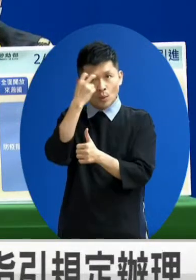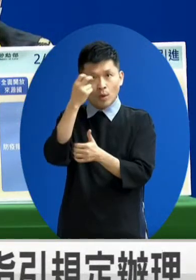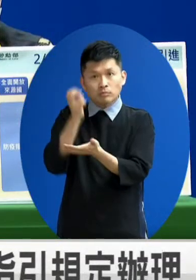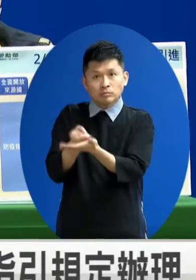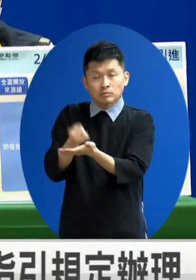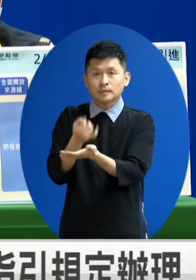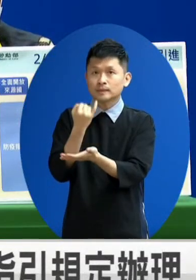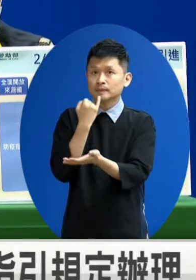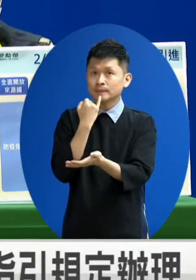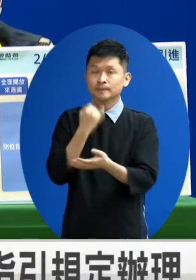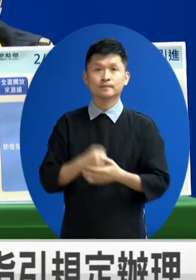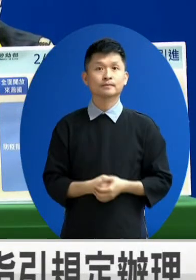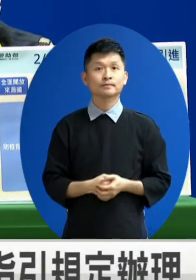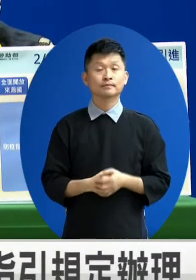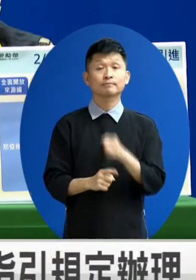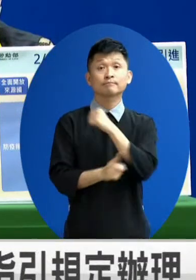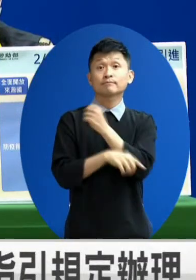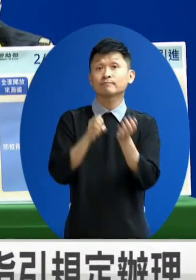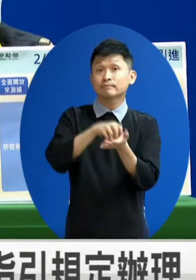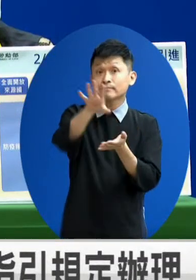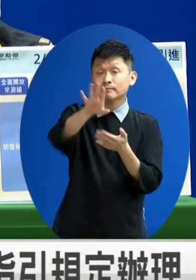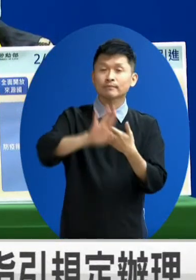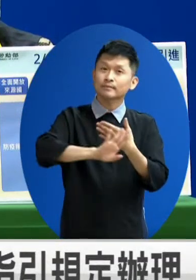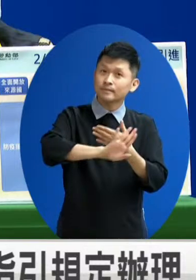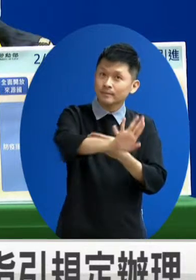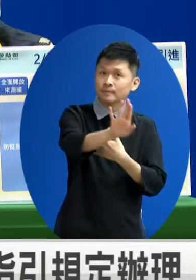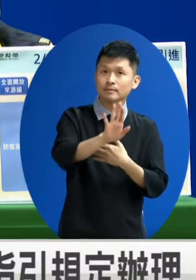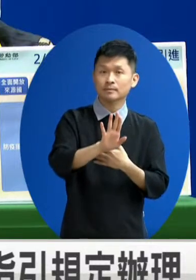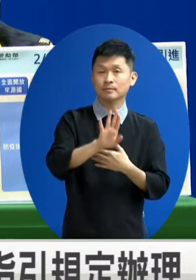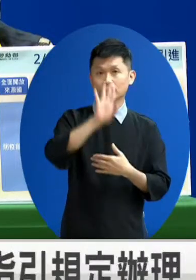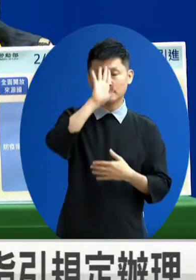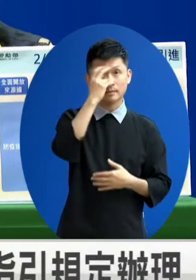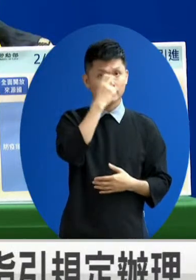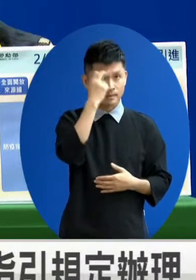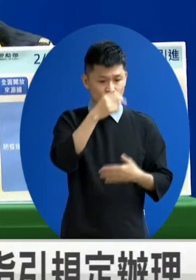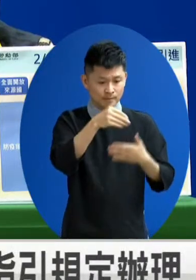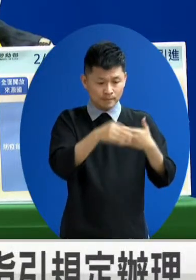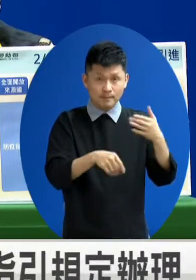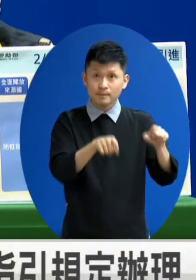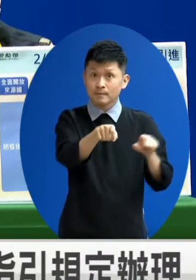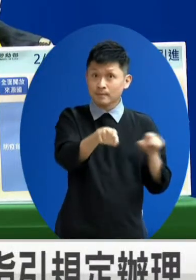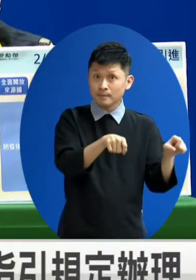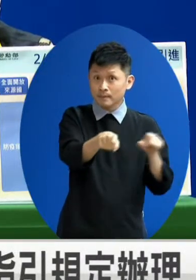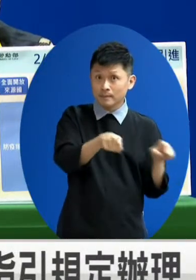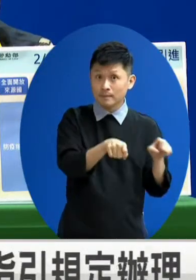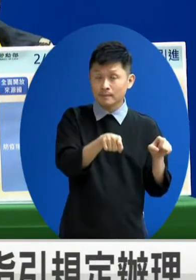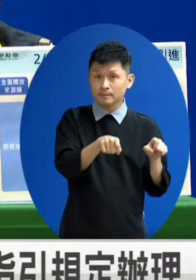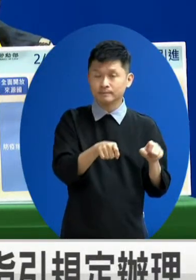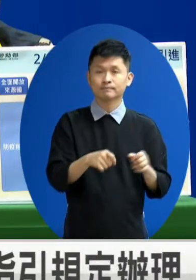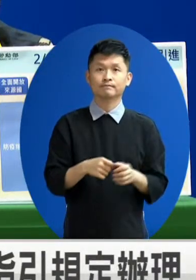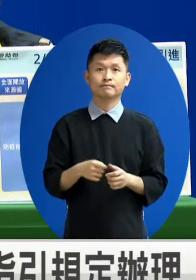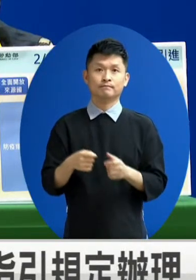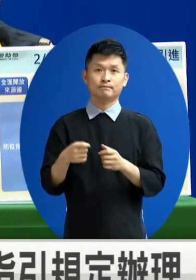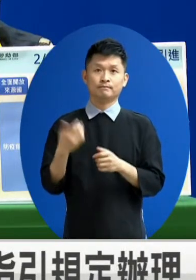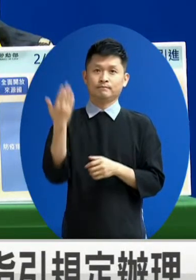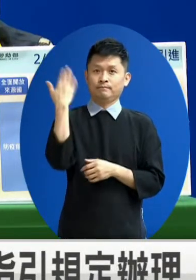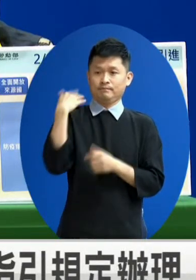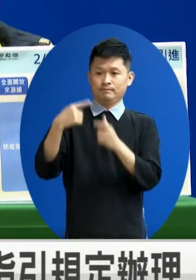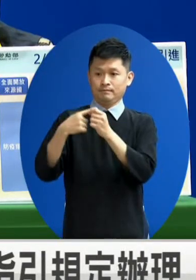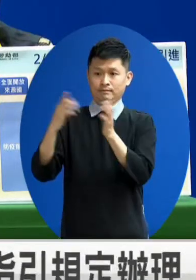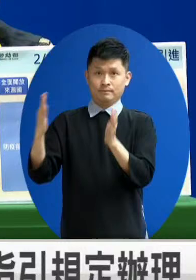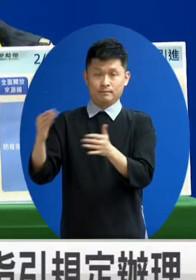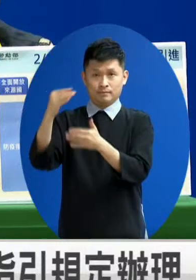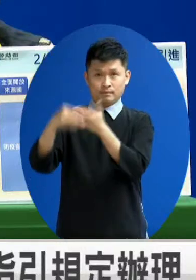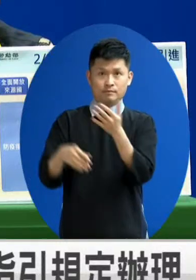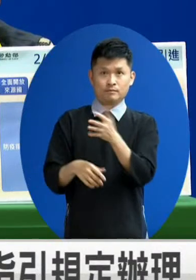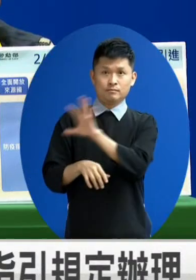责。那最后报告的是，其他的所有的检疫的一个措施都完全依照第一阶段的一个相关内